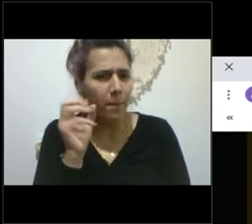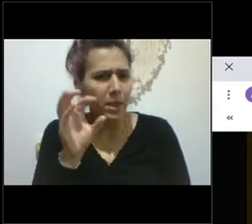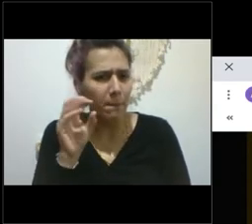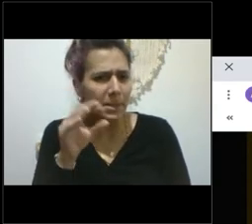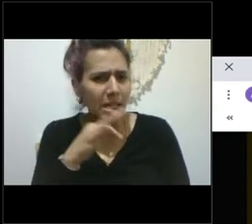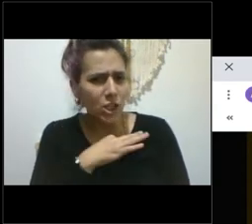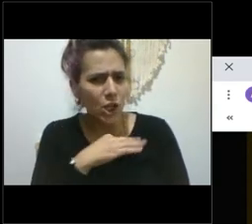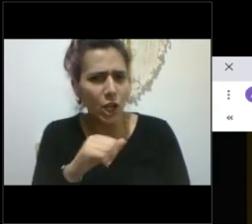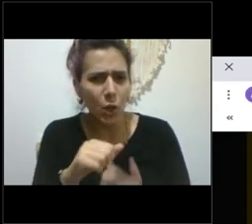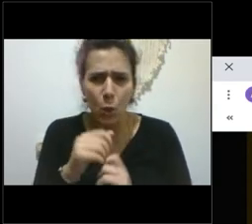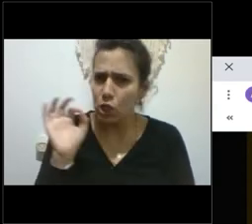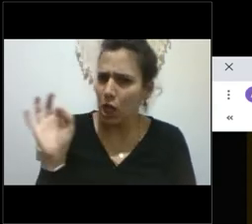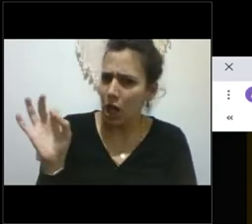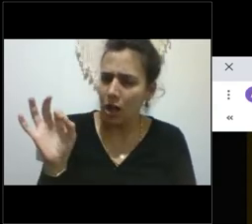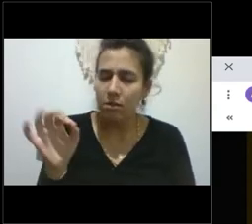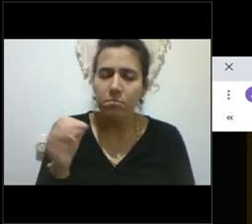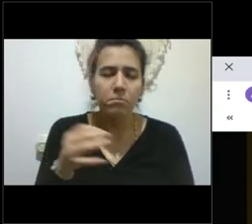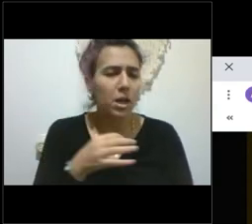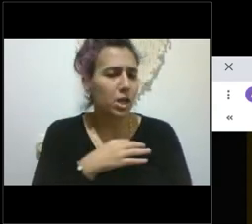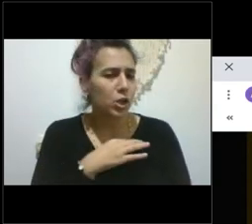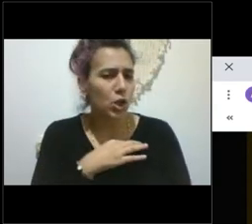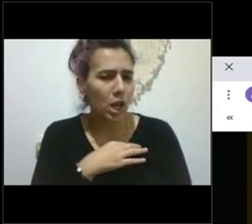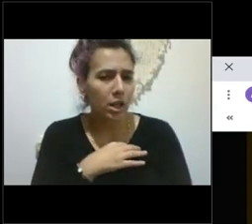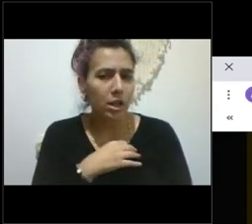את שלי. אני סגור, אז רגע.